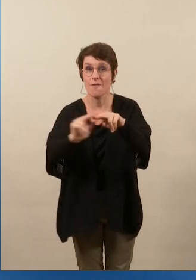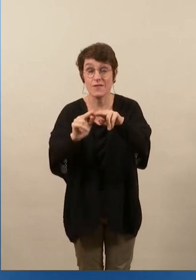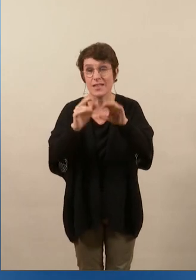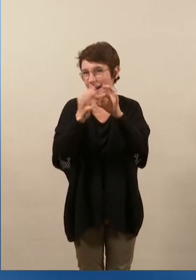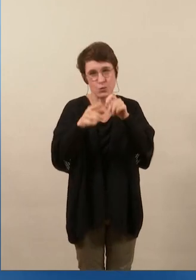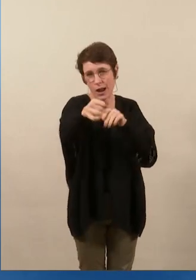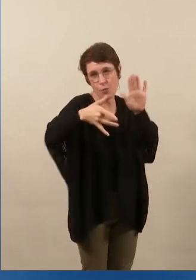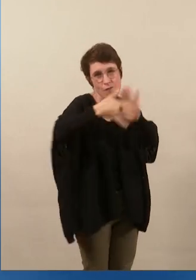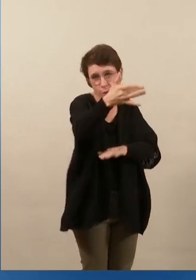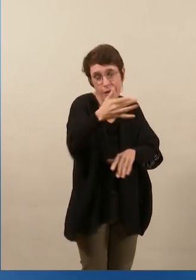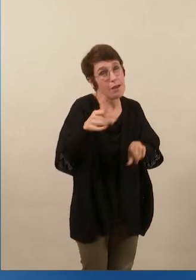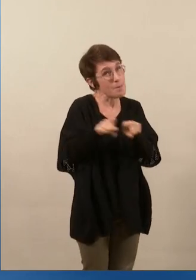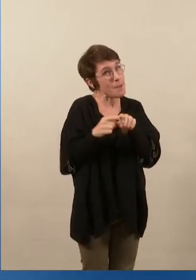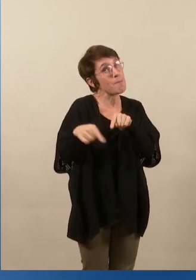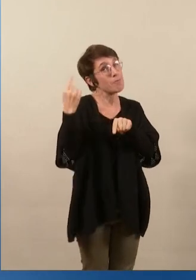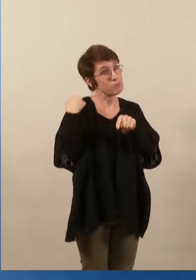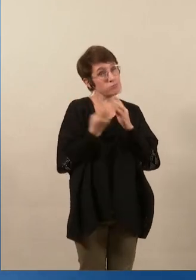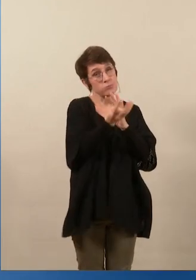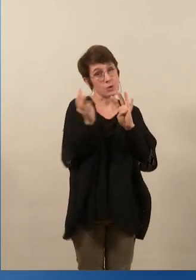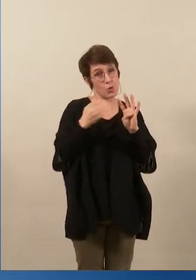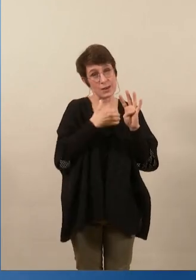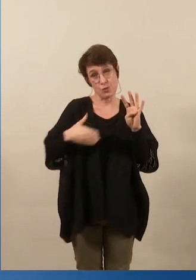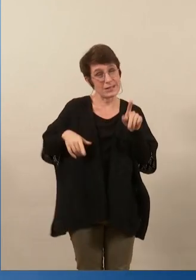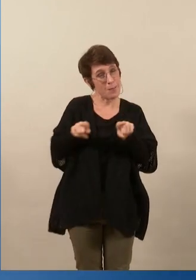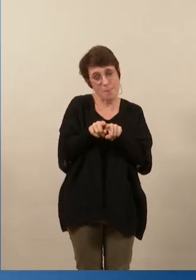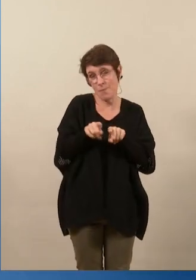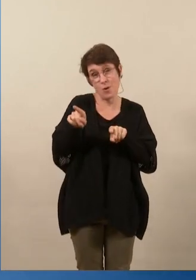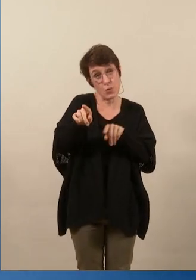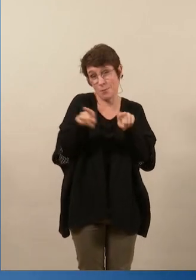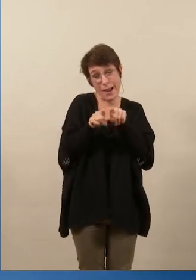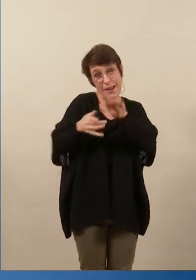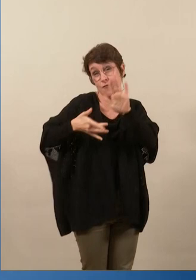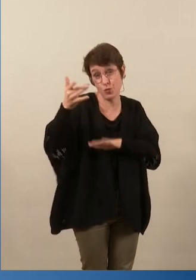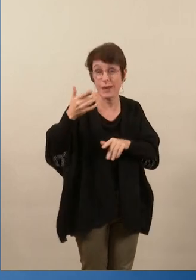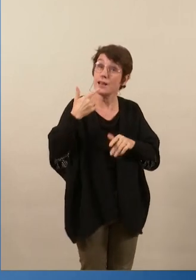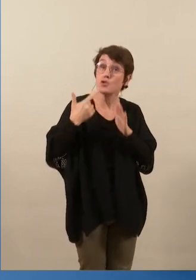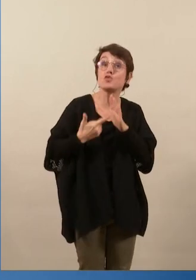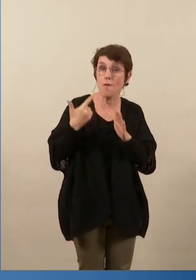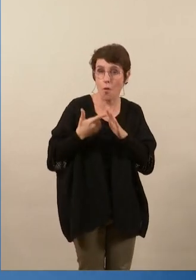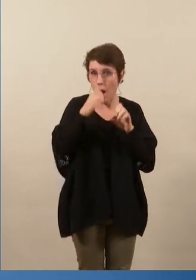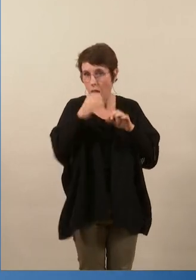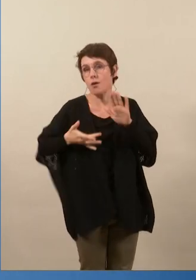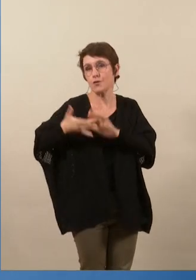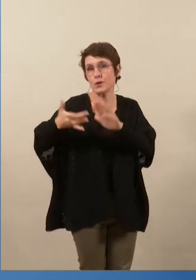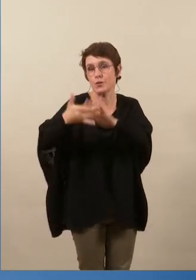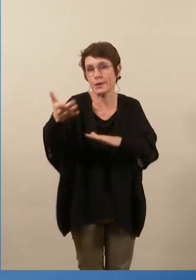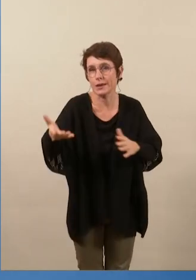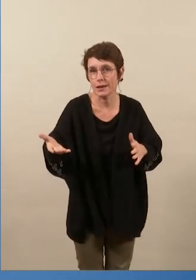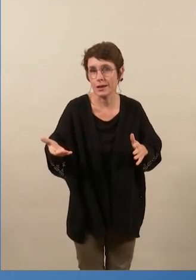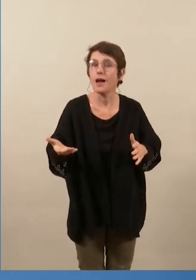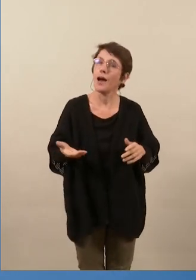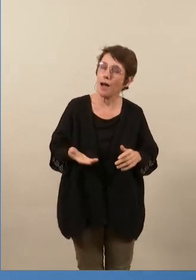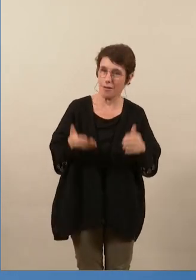puisque la dernière fois quand on était intervenu aussi il mettait en cause il était parti donc finalement ça fait deux fois euh courage